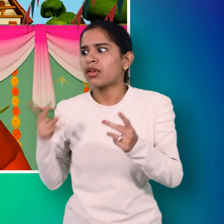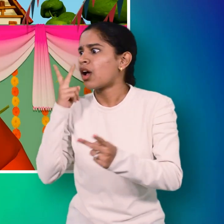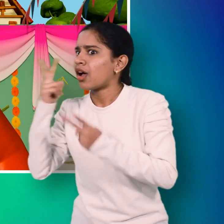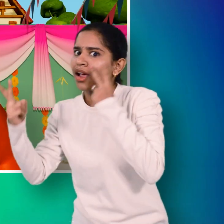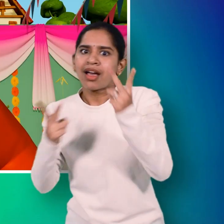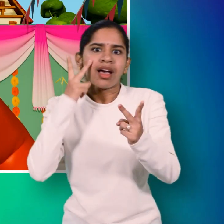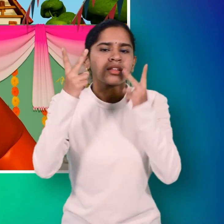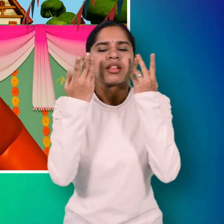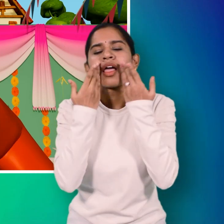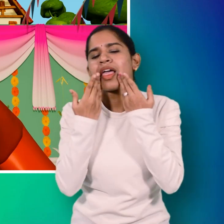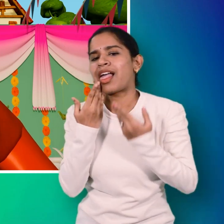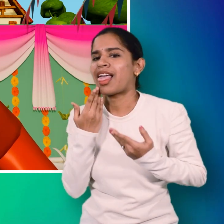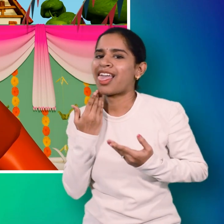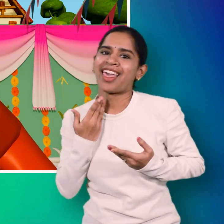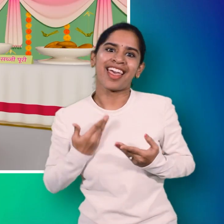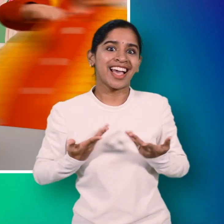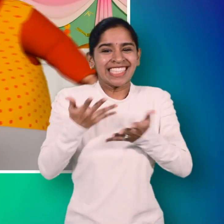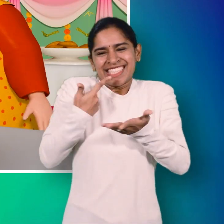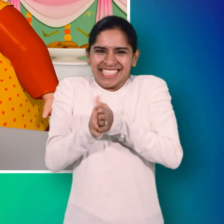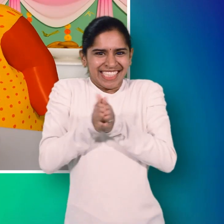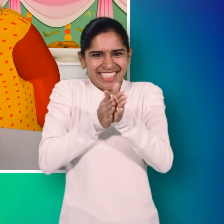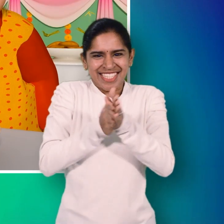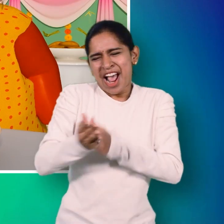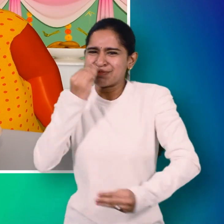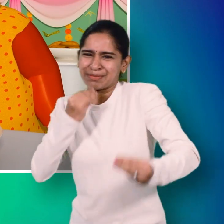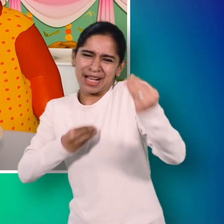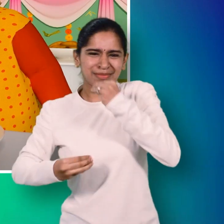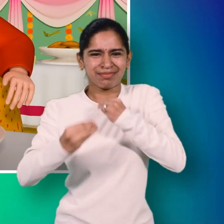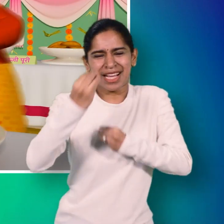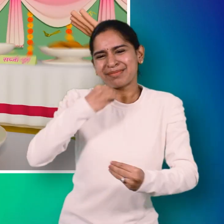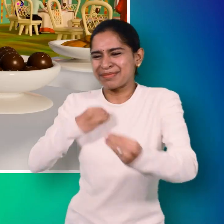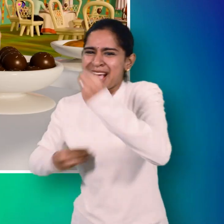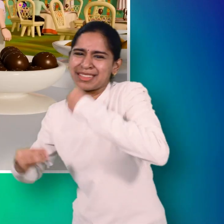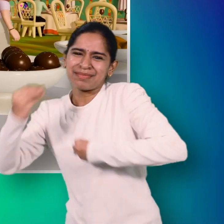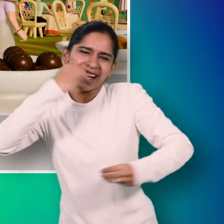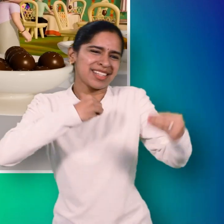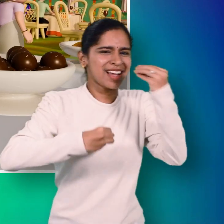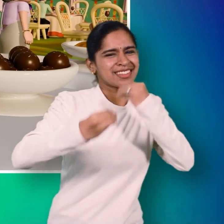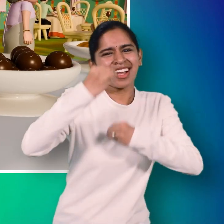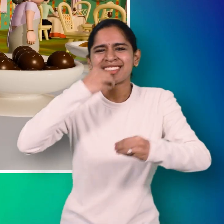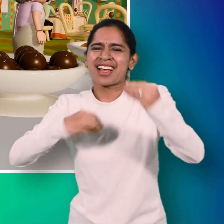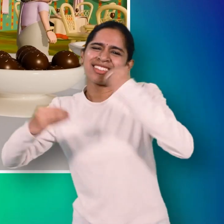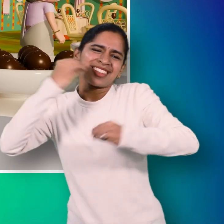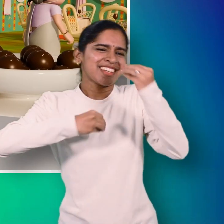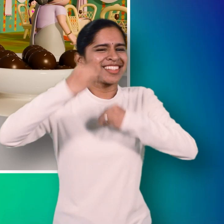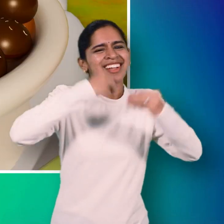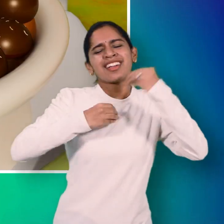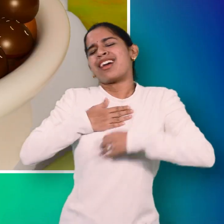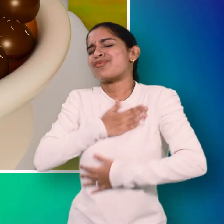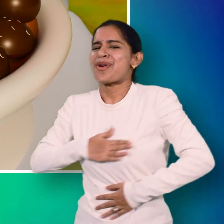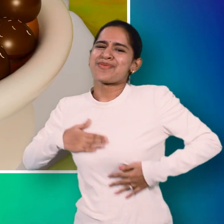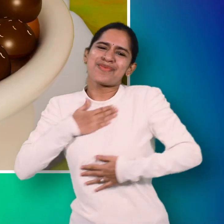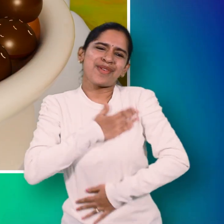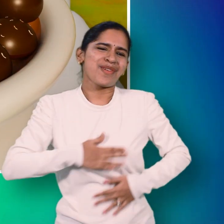मिठाई, मेरी तो जीभ लपलपाई। मजा आ गया, ओए होए मजा आ गया, ओए